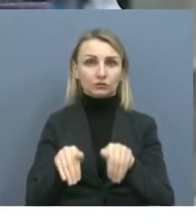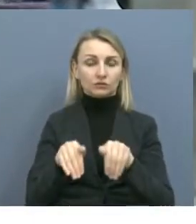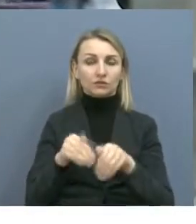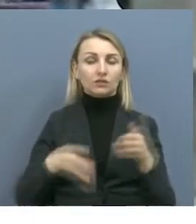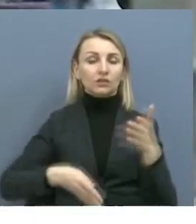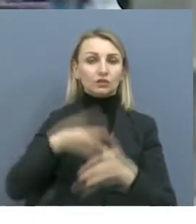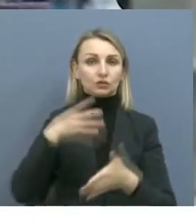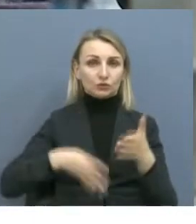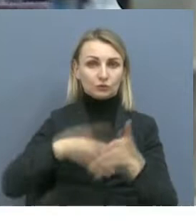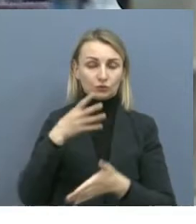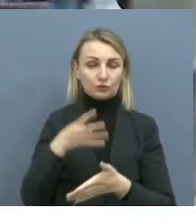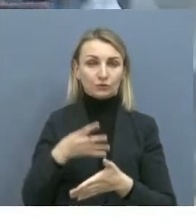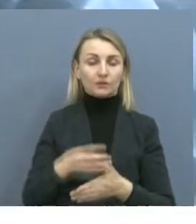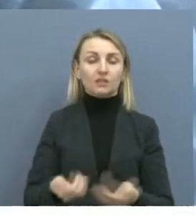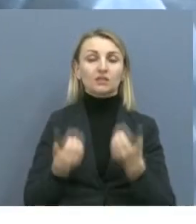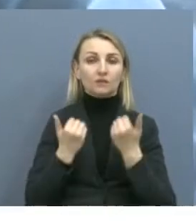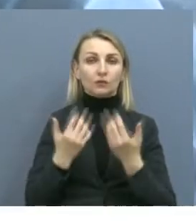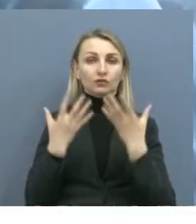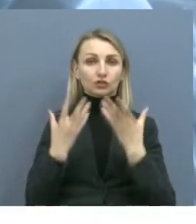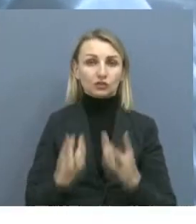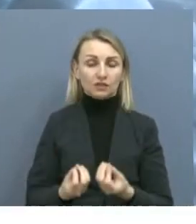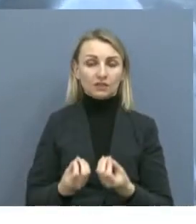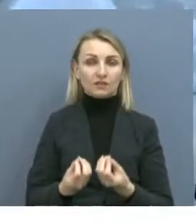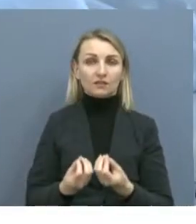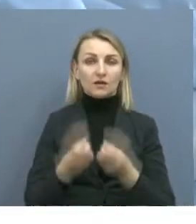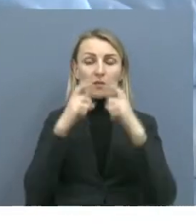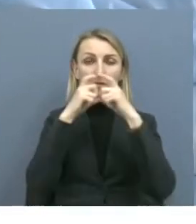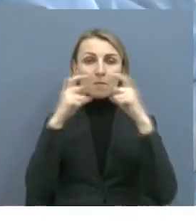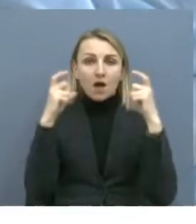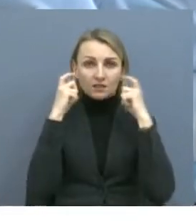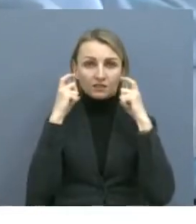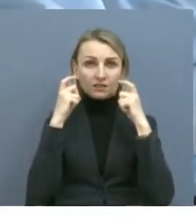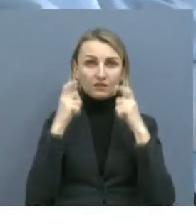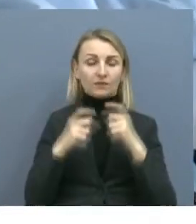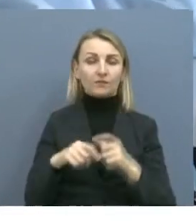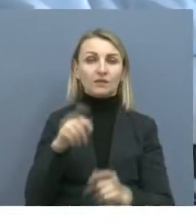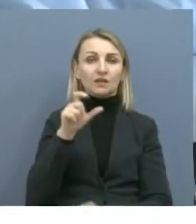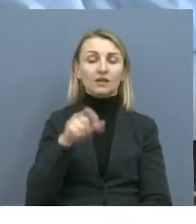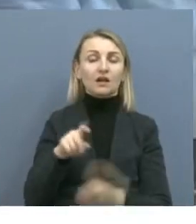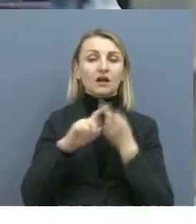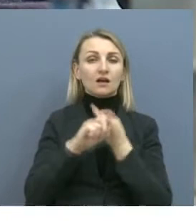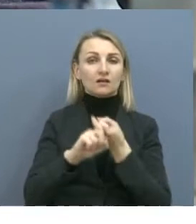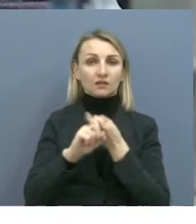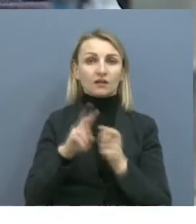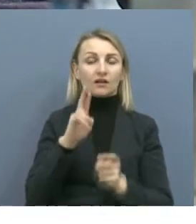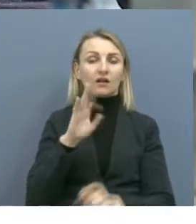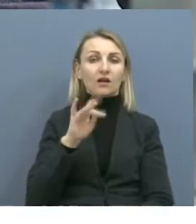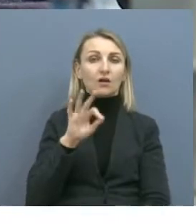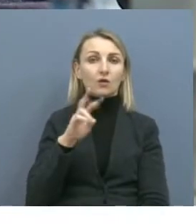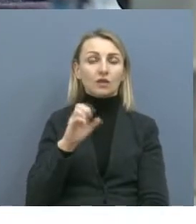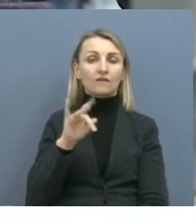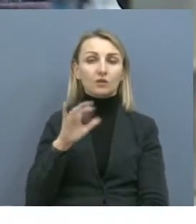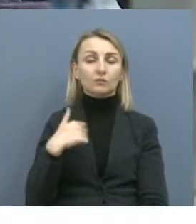швея моторист. В данный момент мы шьем медицинские маски. С эпидемией коронавируса мы бы